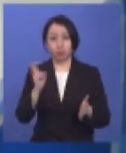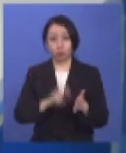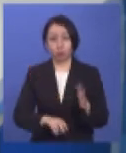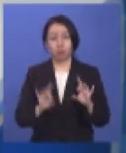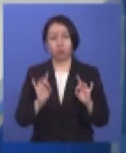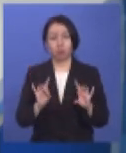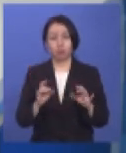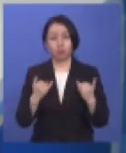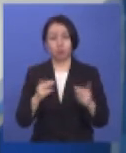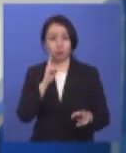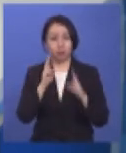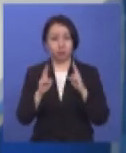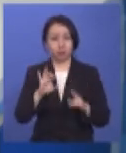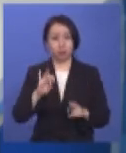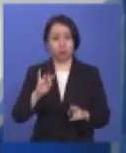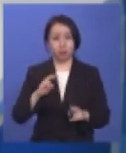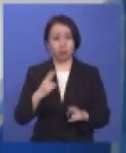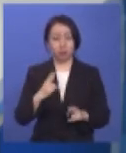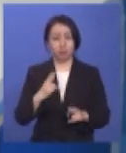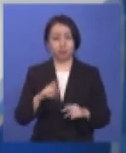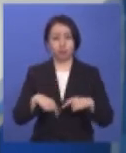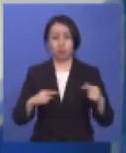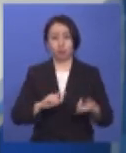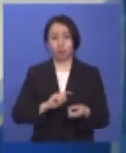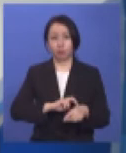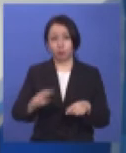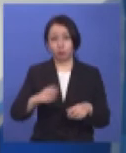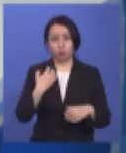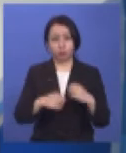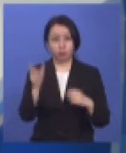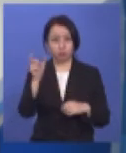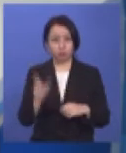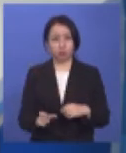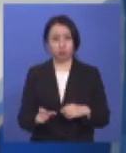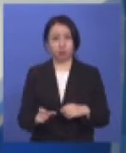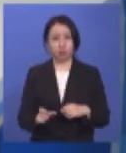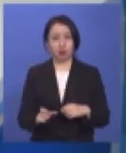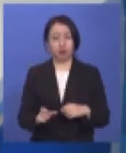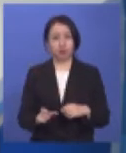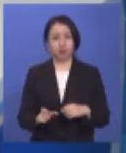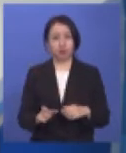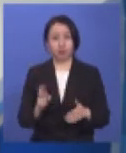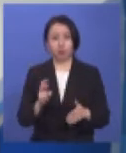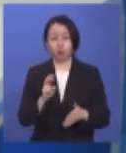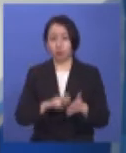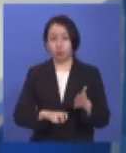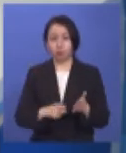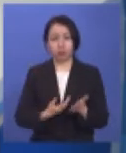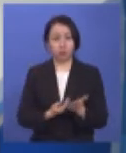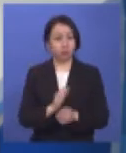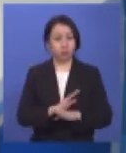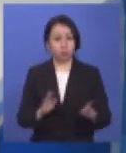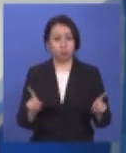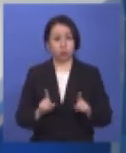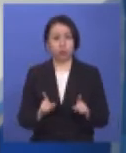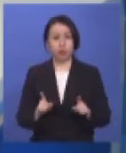облагаться налогами, разъяснили на брифинге службы центральных коммуникаций. Любые переводы между физлицами не являются объектом налогообложения.